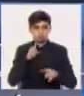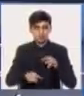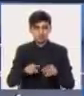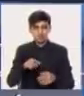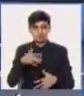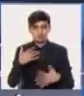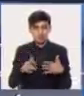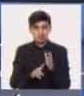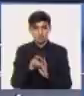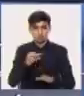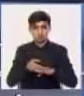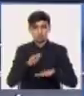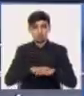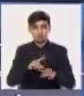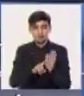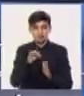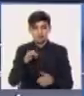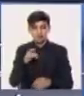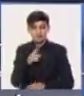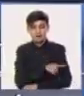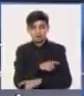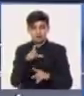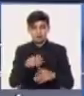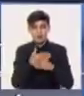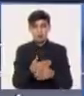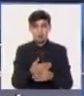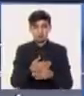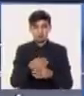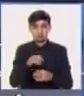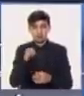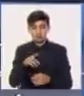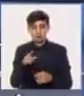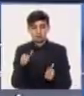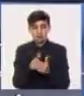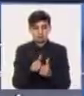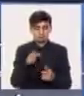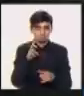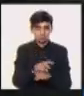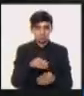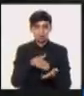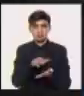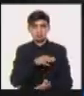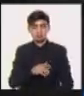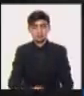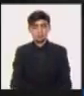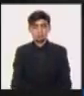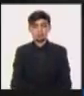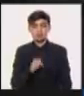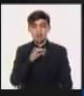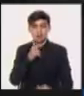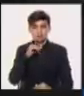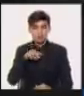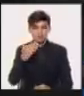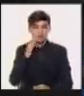Сөзінше ақ халаттылар көмектескеннің орнына әкесінің маңына да жоламай қойыпты. Айгүл Имашеваның